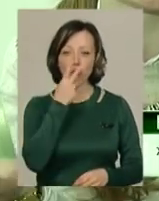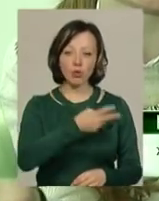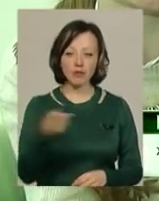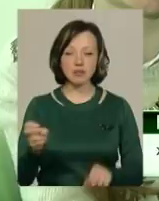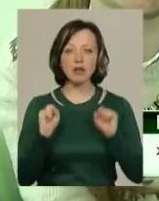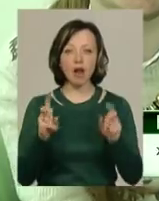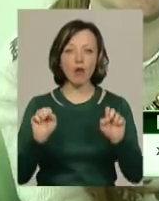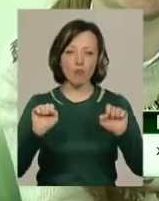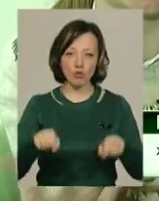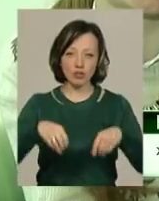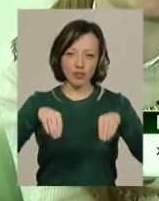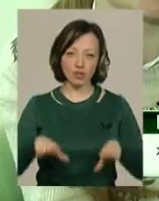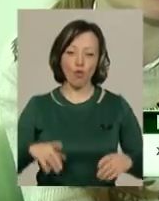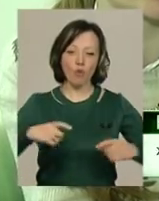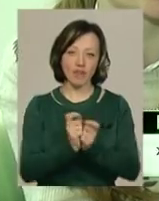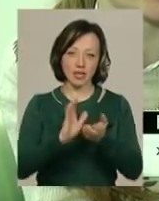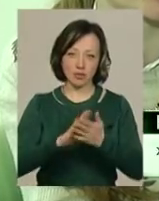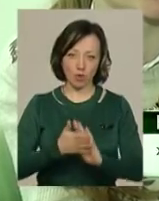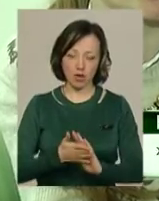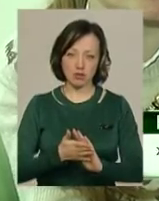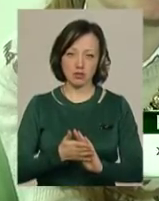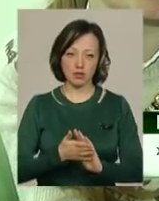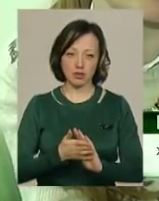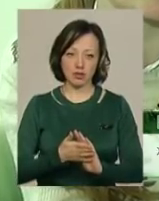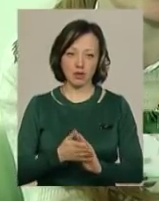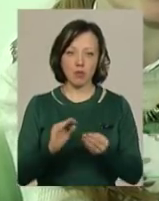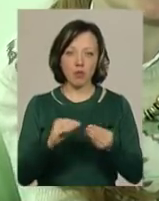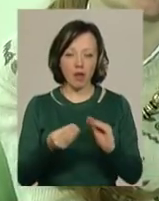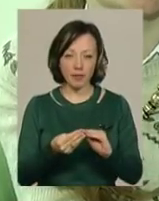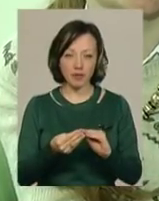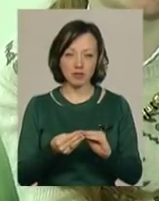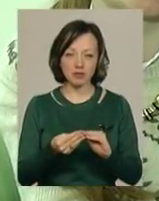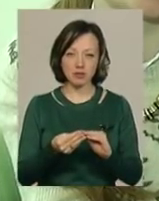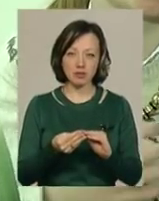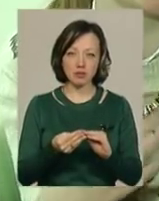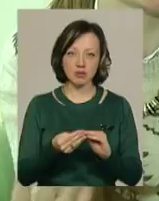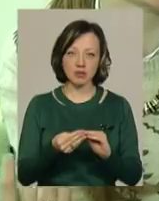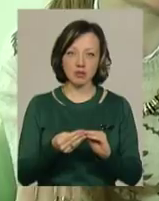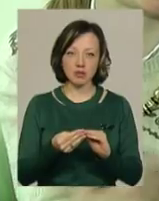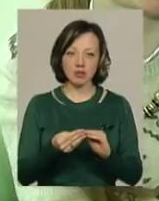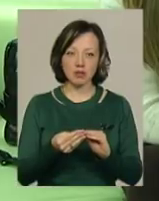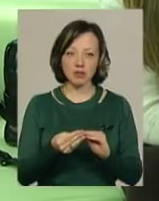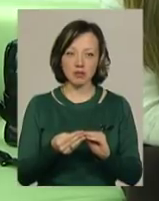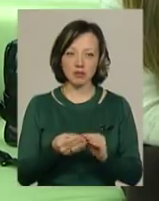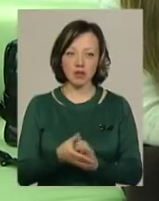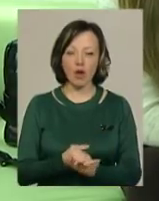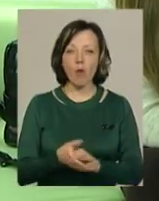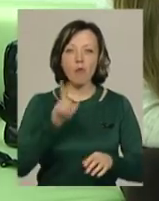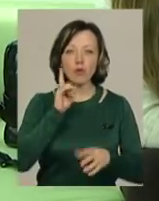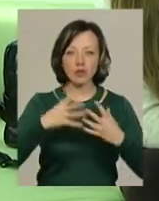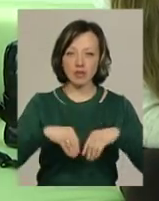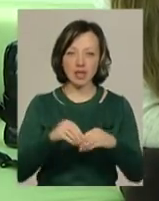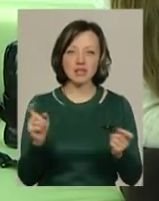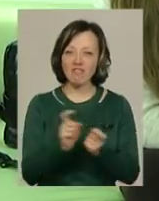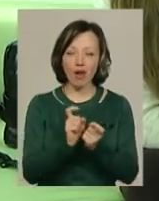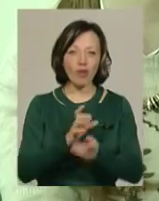можна виходити з якихось конфліктів, з якихось таких ситуацій проблемних, з вигодою для нас обох. У молодій родині сварок